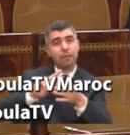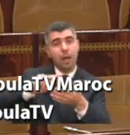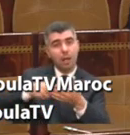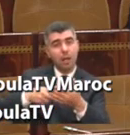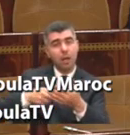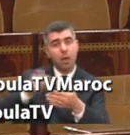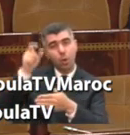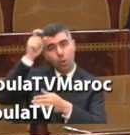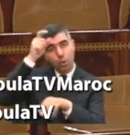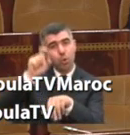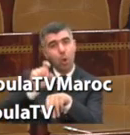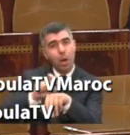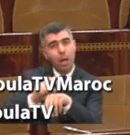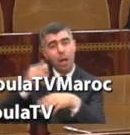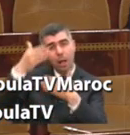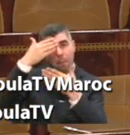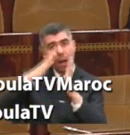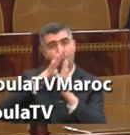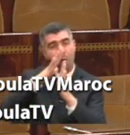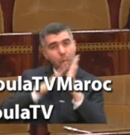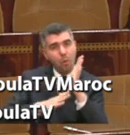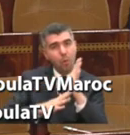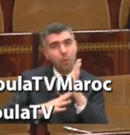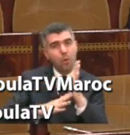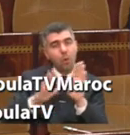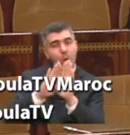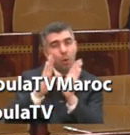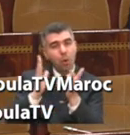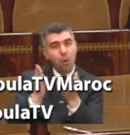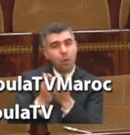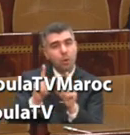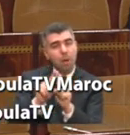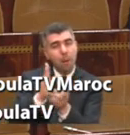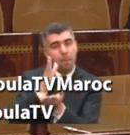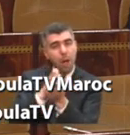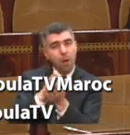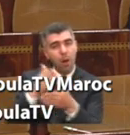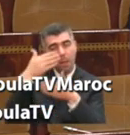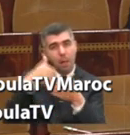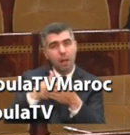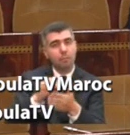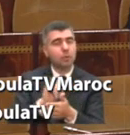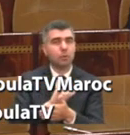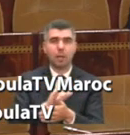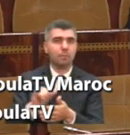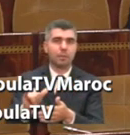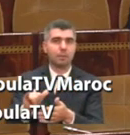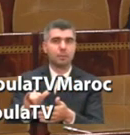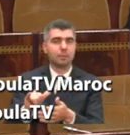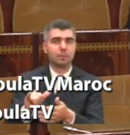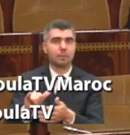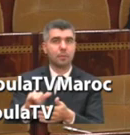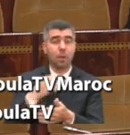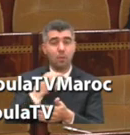تركيا بمجموع بشموليتها غير منصفة بالنسبة للمغرب وغير ليست في صالح المغرب. راه